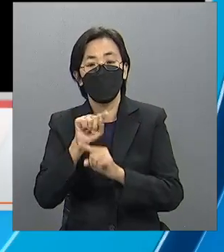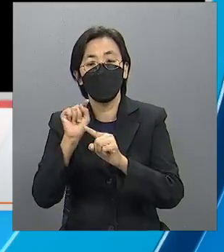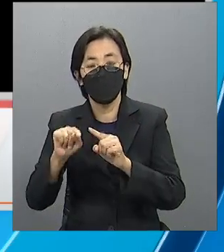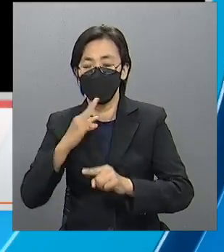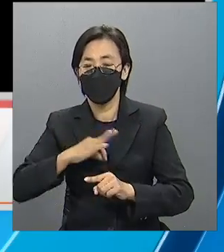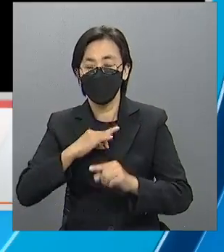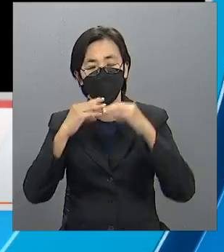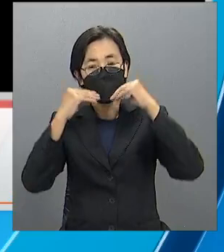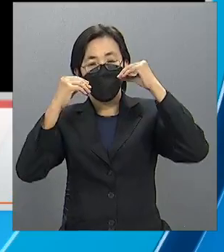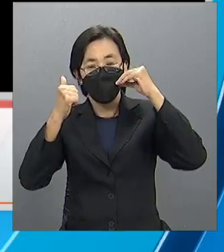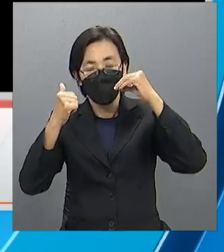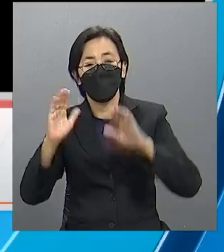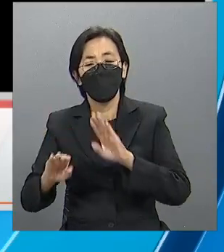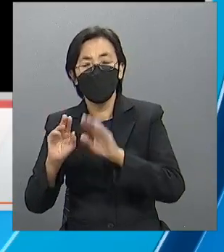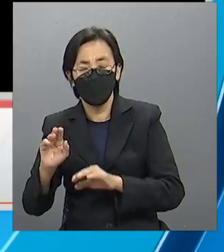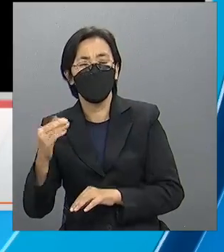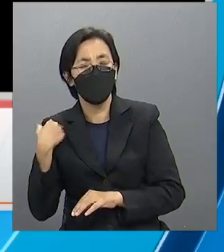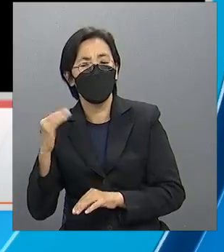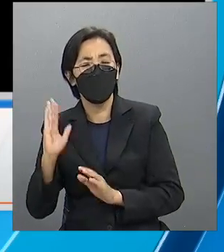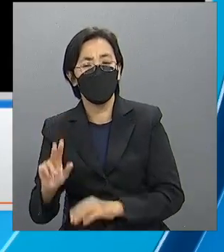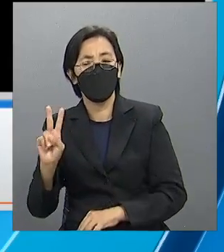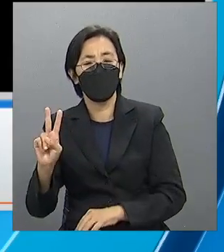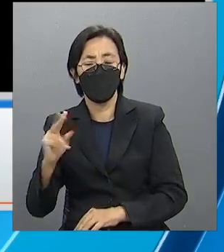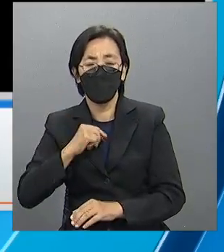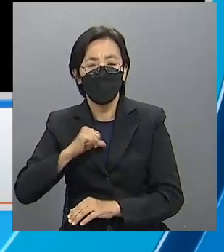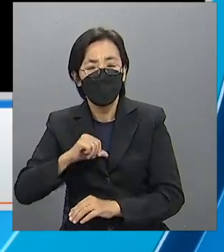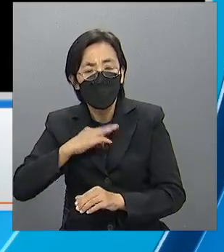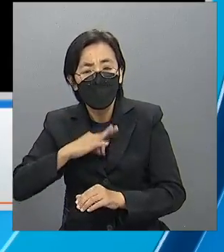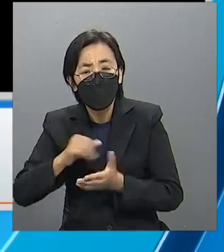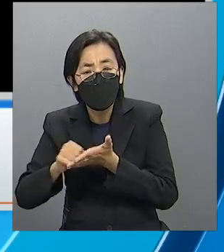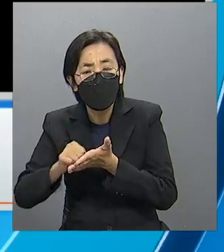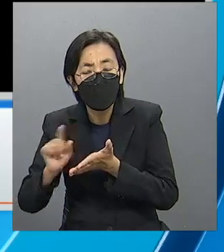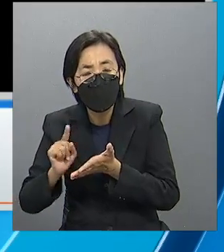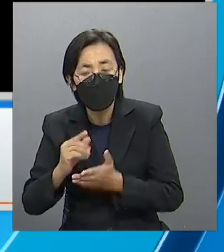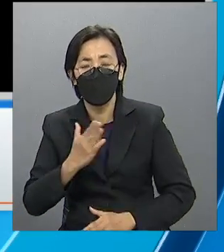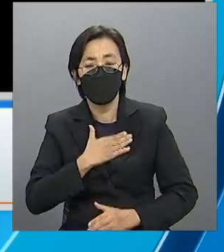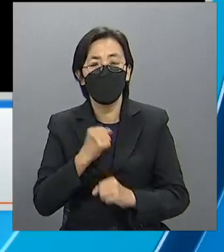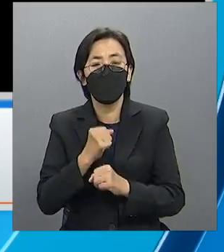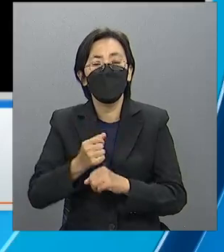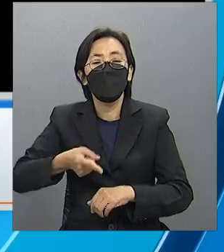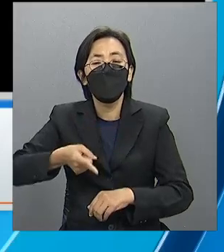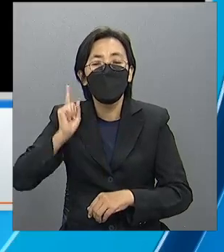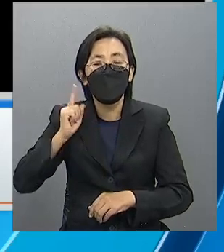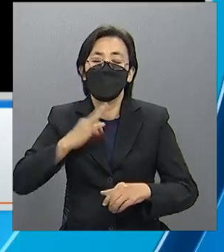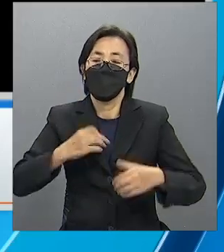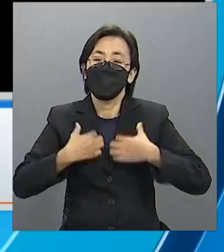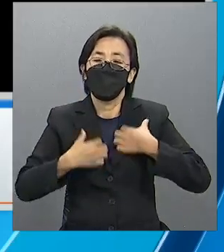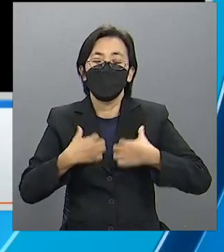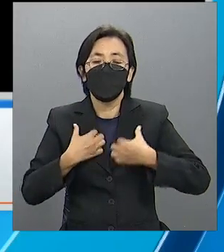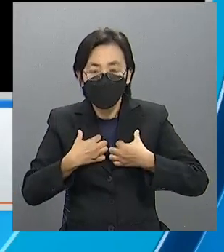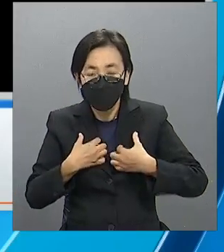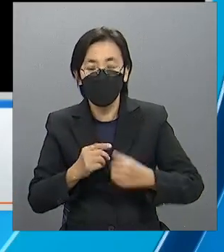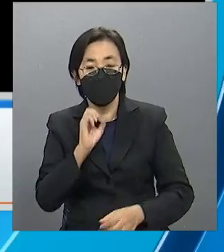ู่แ่ 2 case ที่เคาบวตองปบปุงเกิดจากการเราดำนิกให้ช้าไปเขามาแจ้งไว้